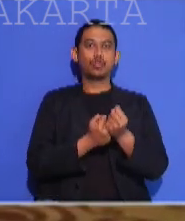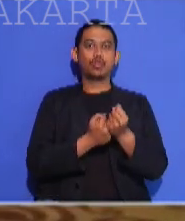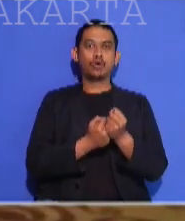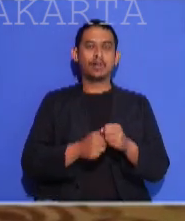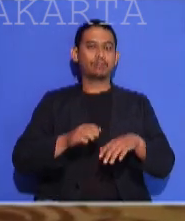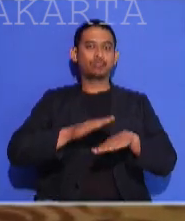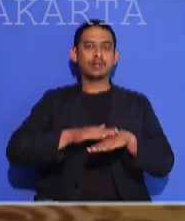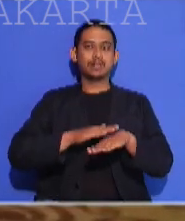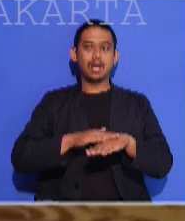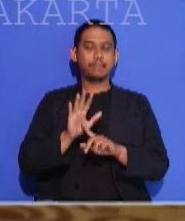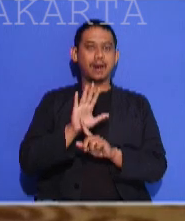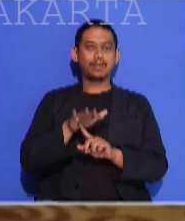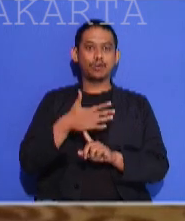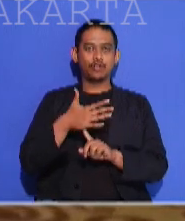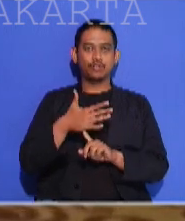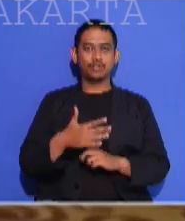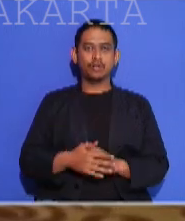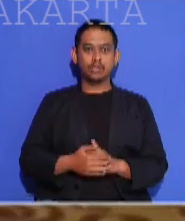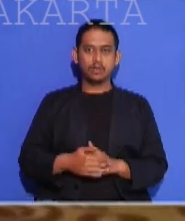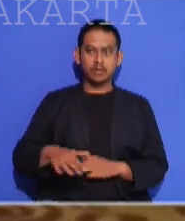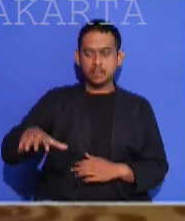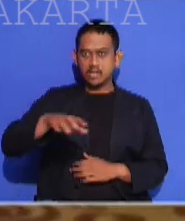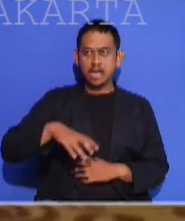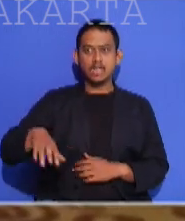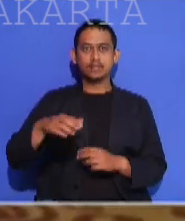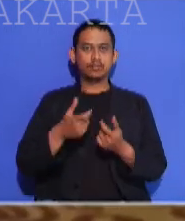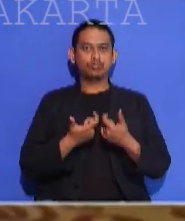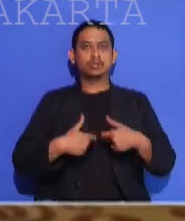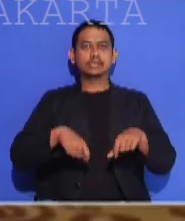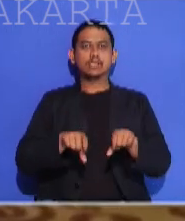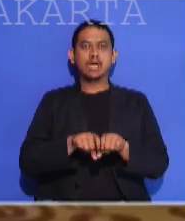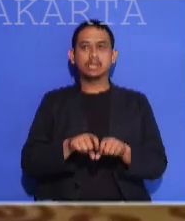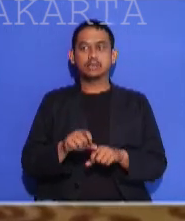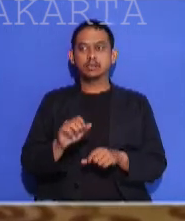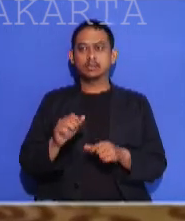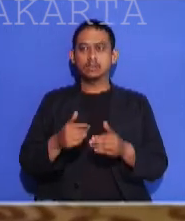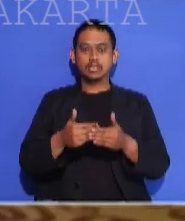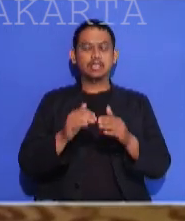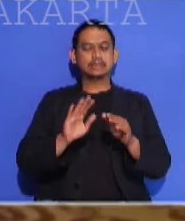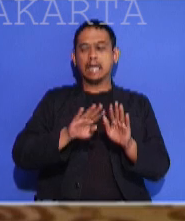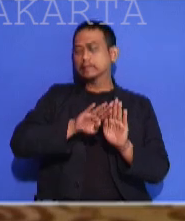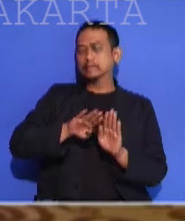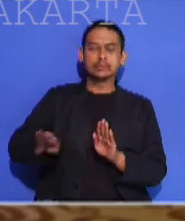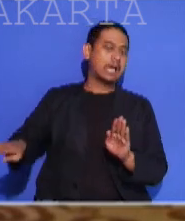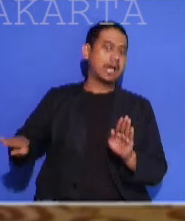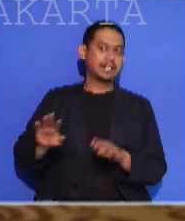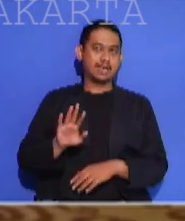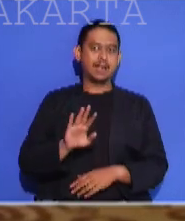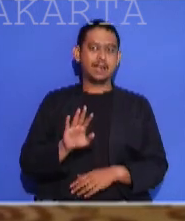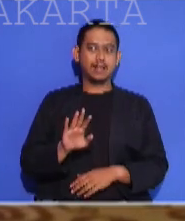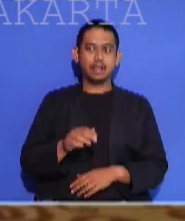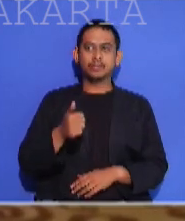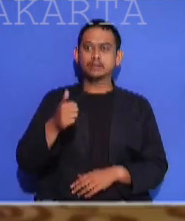Kabupaten bantun tetap menyesuaikan Ee tidak akan ketinggalan sehingga anak-anak muda tetap kita semangati untuk